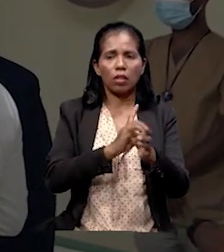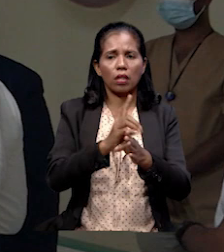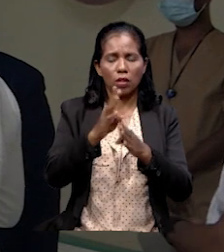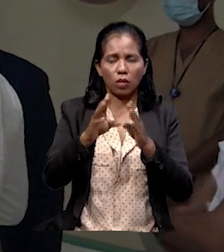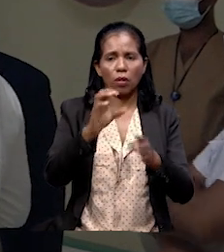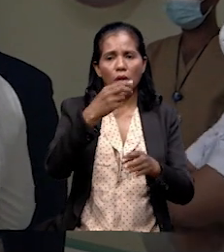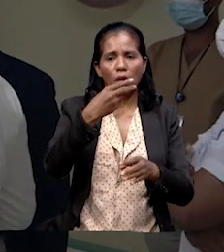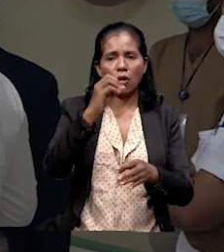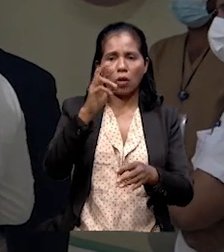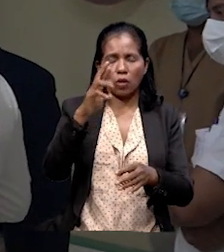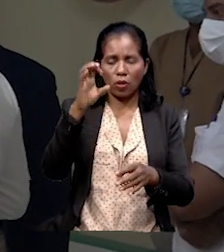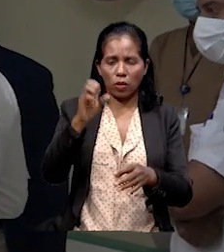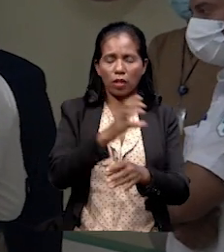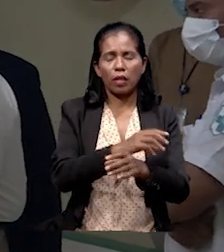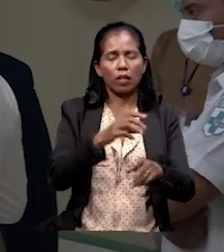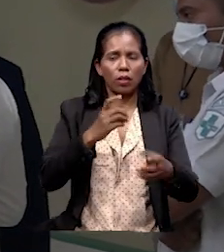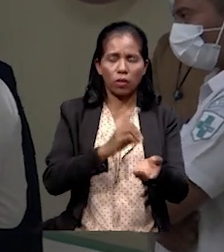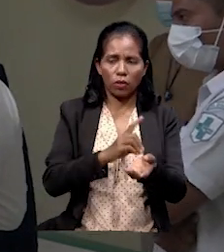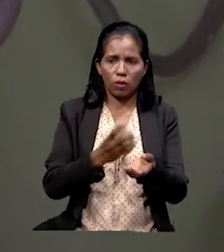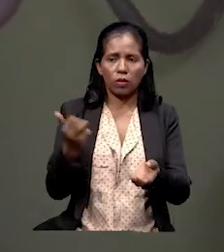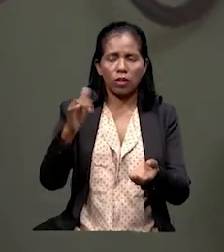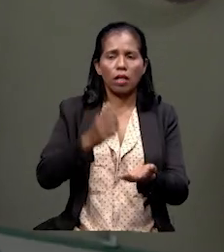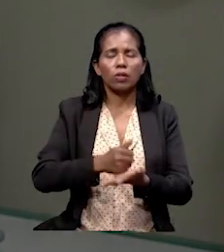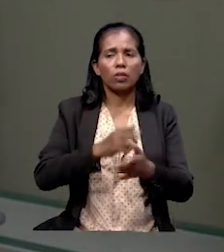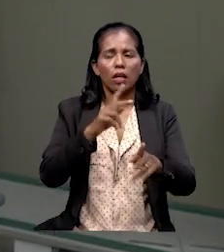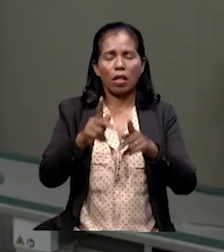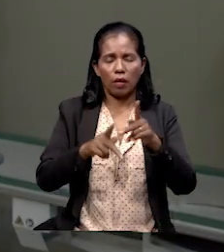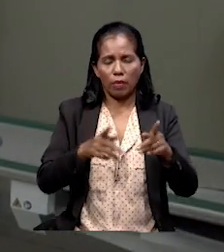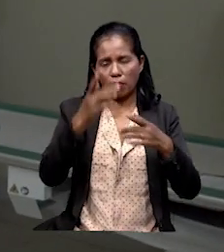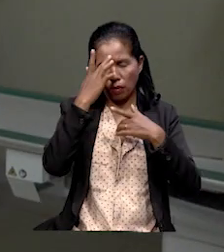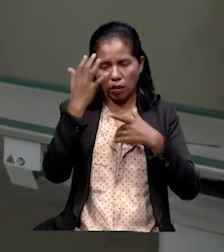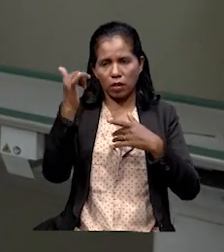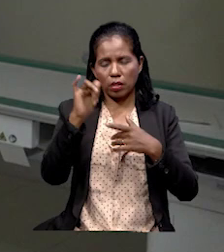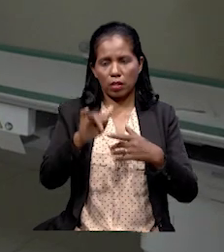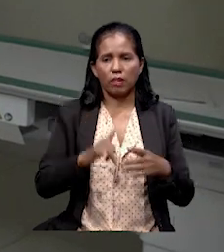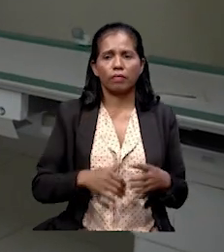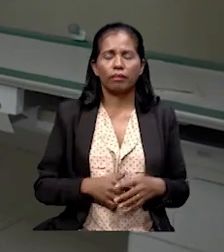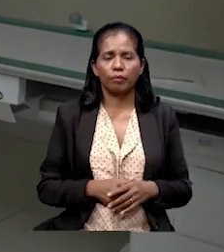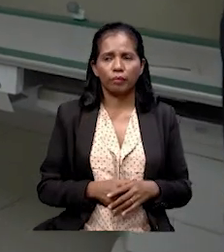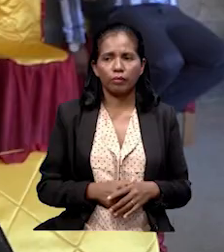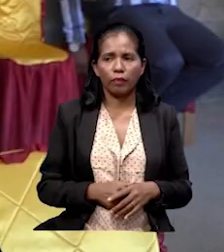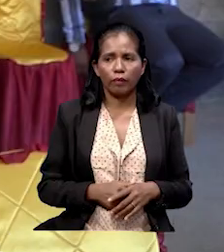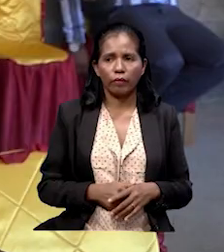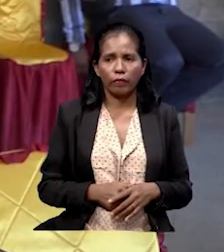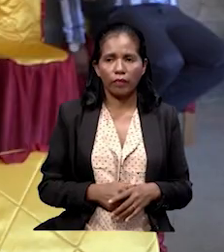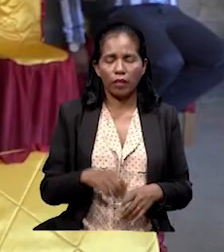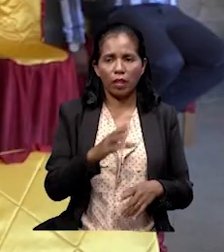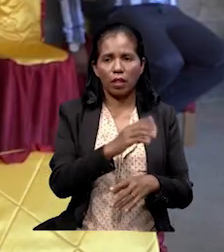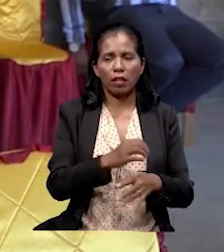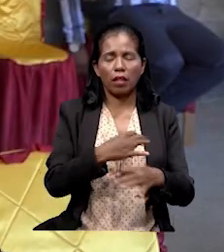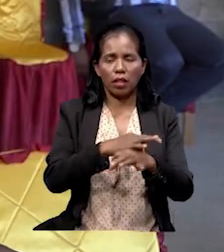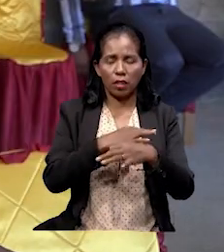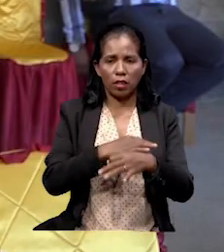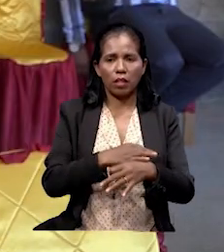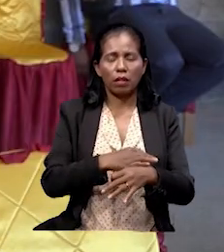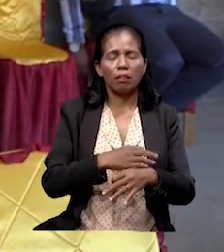tambu durante ne pessoal Saudi Sira atende paciente Sira ho manual date. Manutenção ba raixícia e a balcão ne